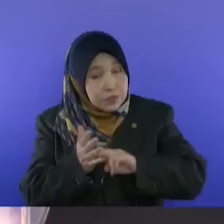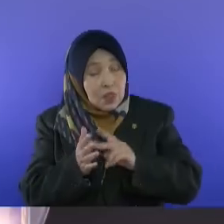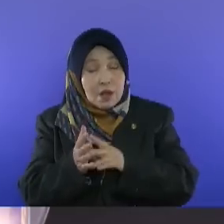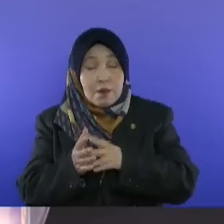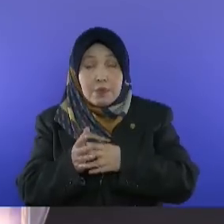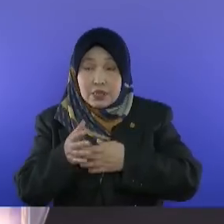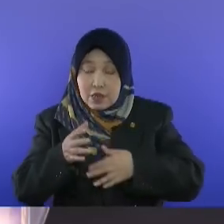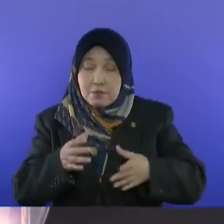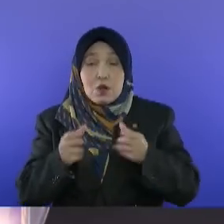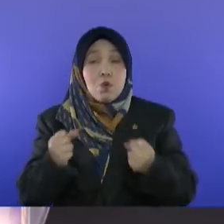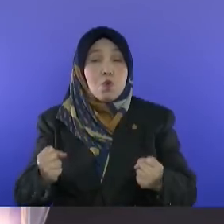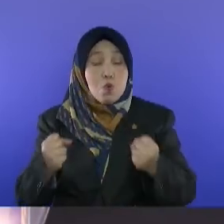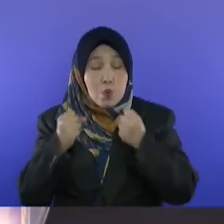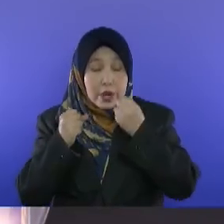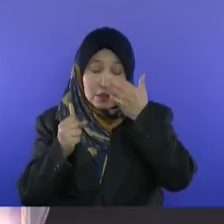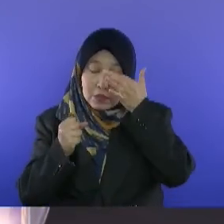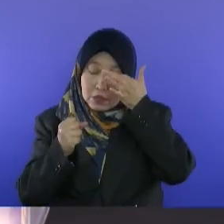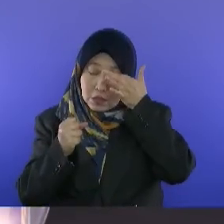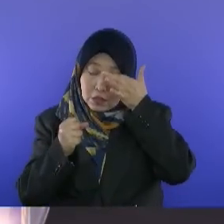pengukuhan